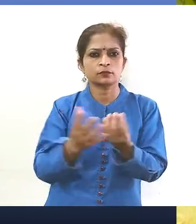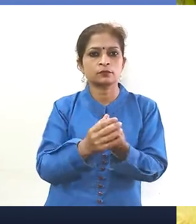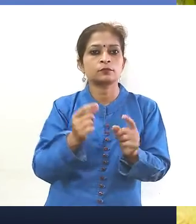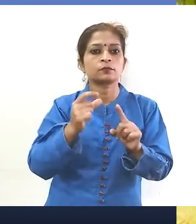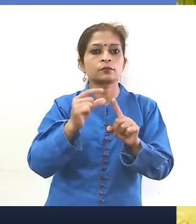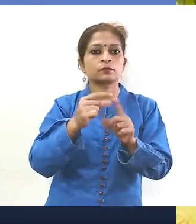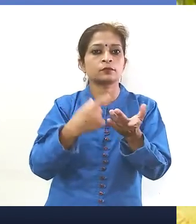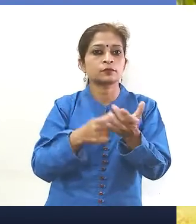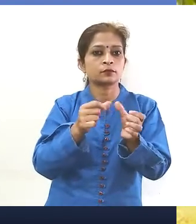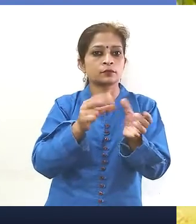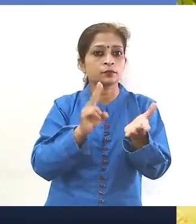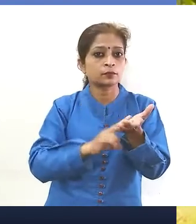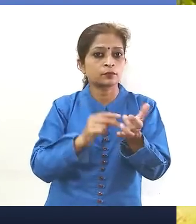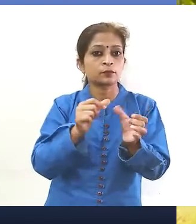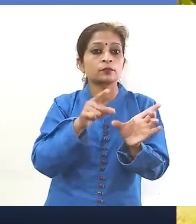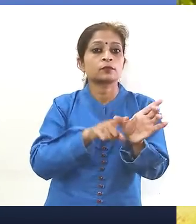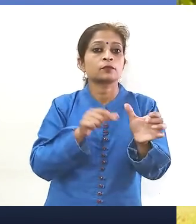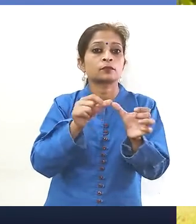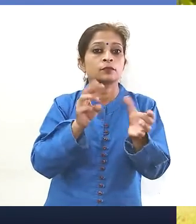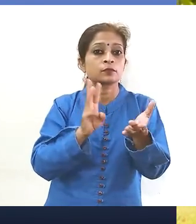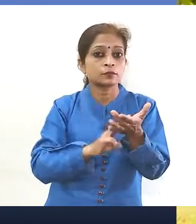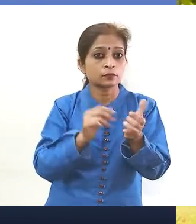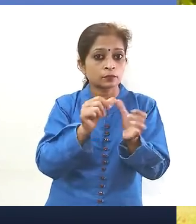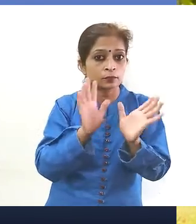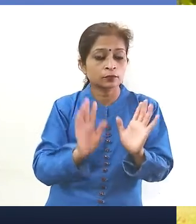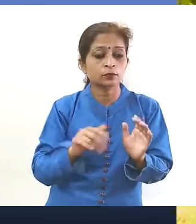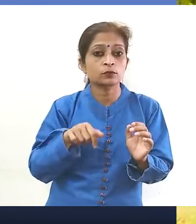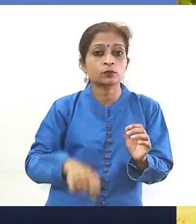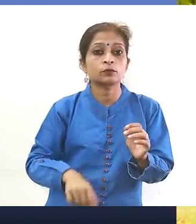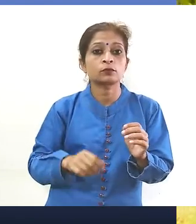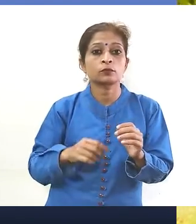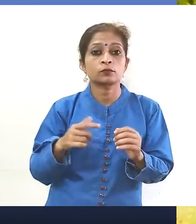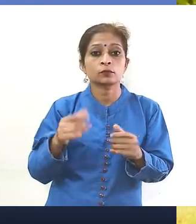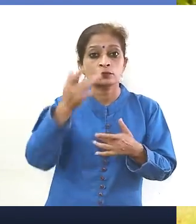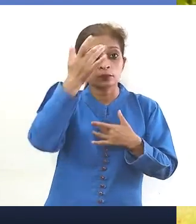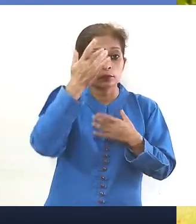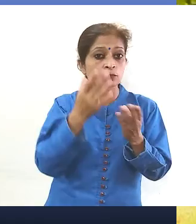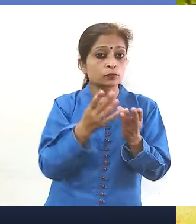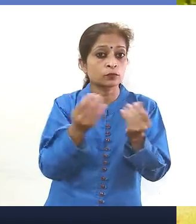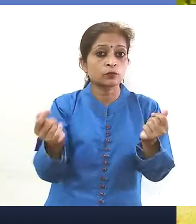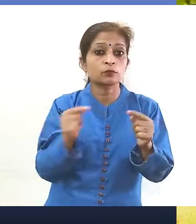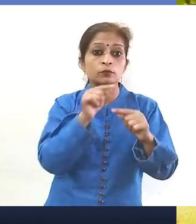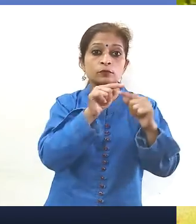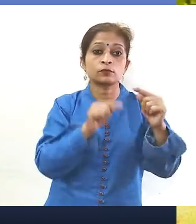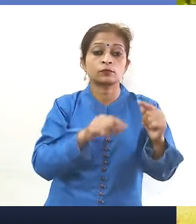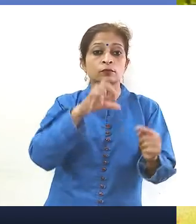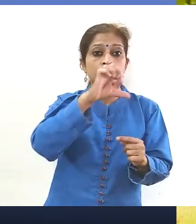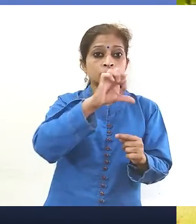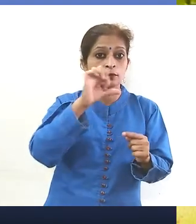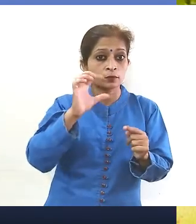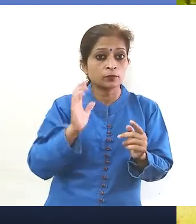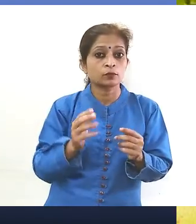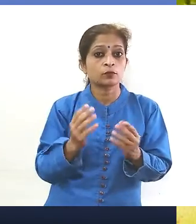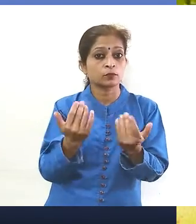तो हमारा जो रिकवरी रेट है उसको हम 99% तक ले जा सकते हैं विद इन